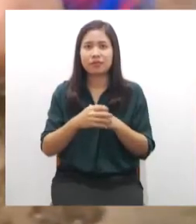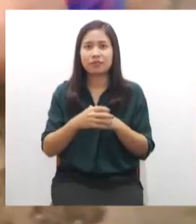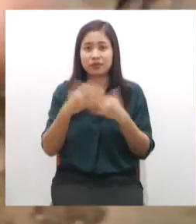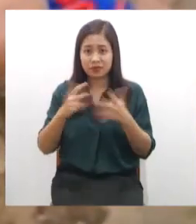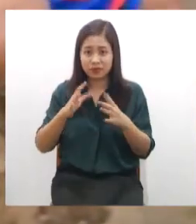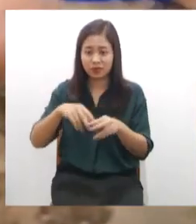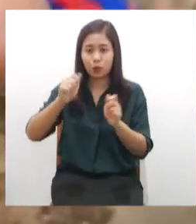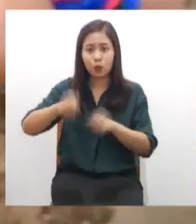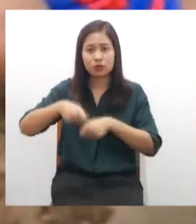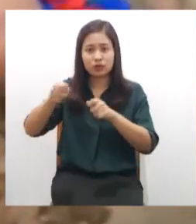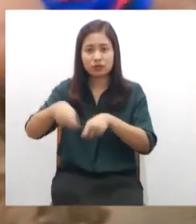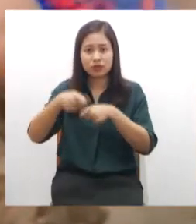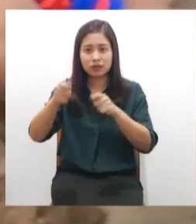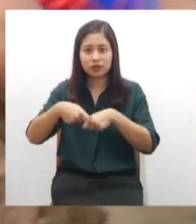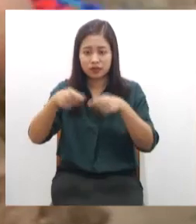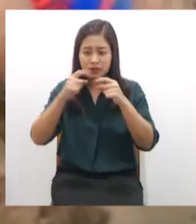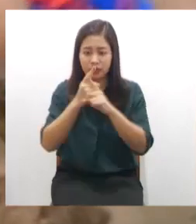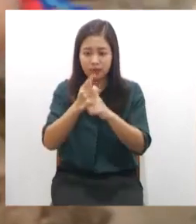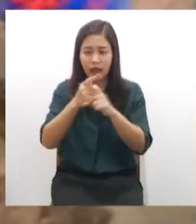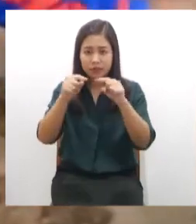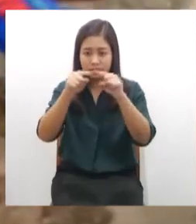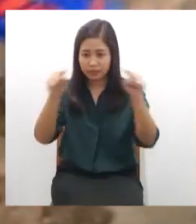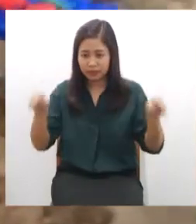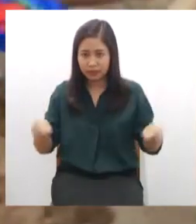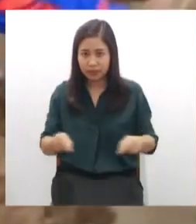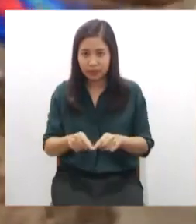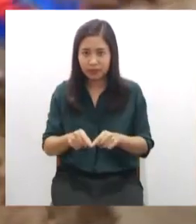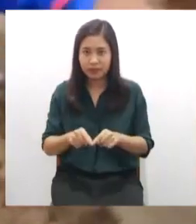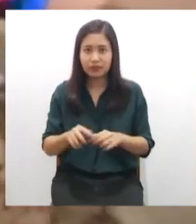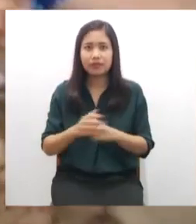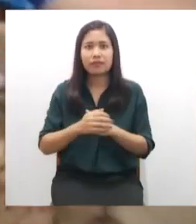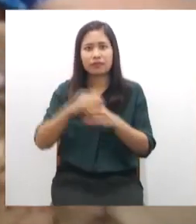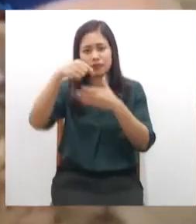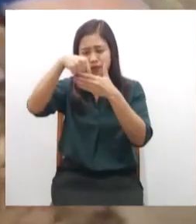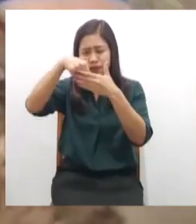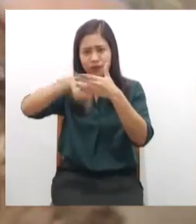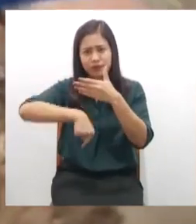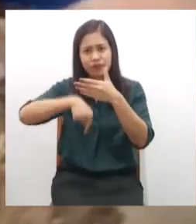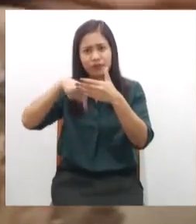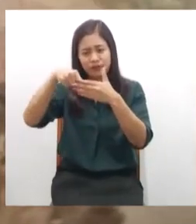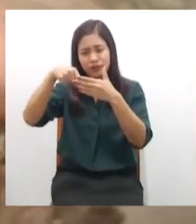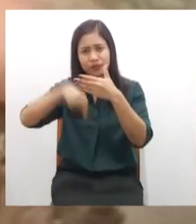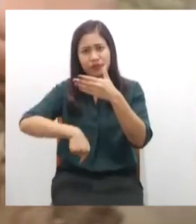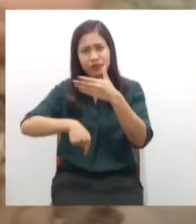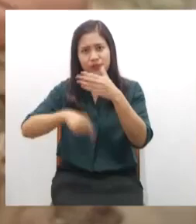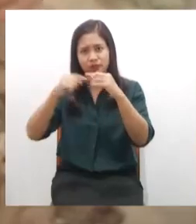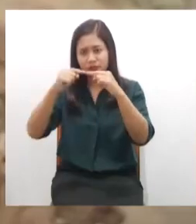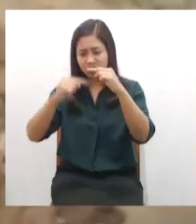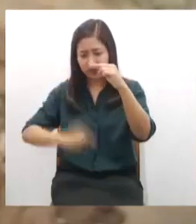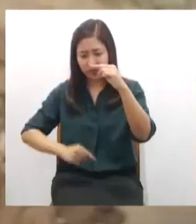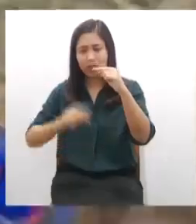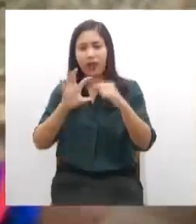หลุมตามเส้นรอบวงและความลึกของหลุม50เซนติเม